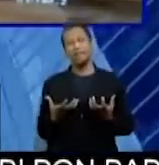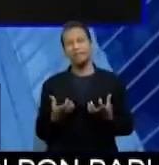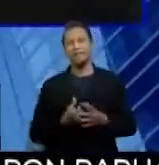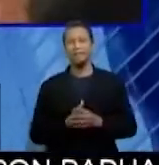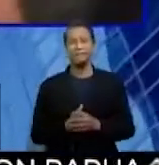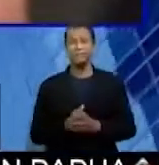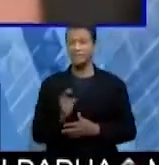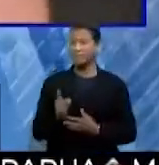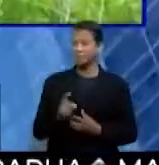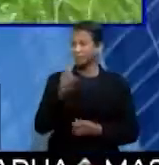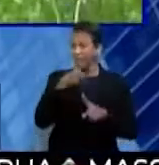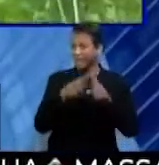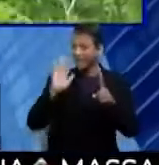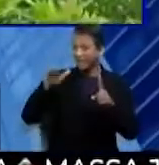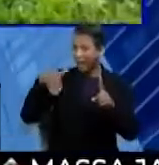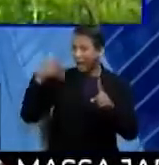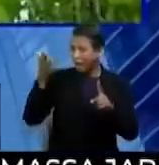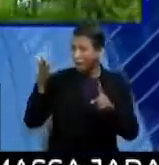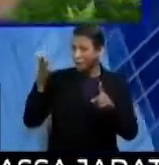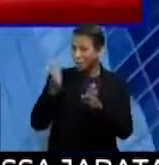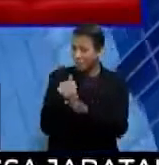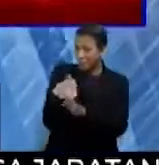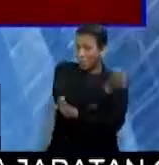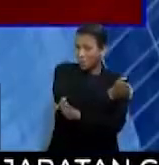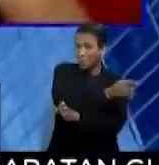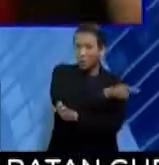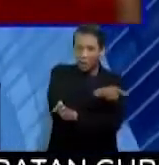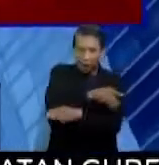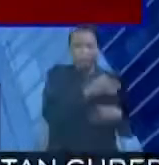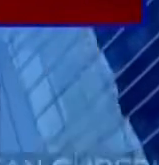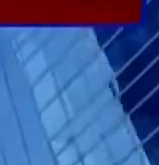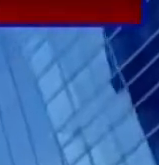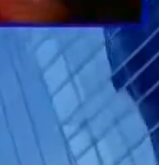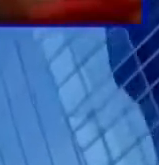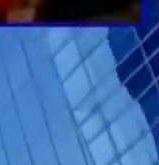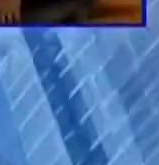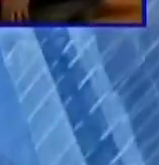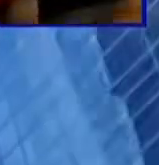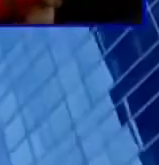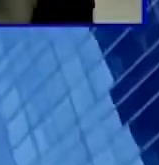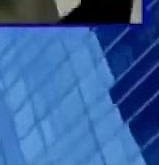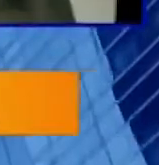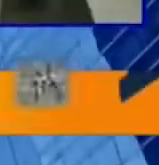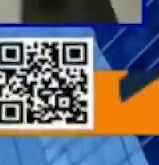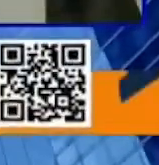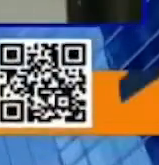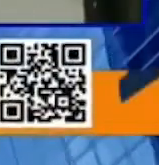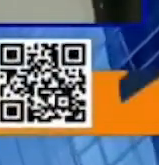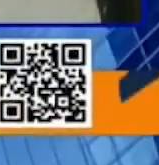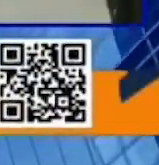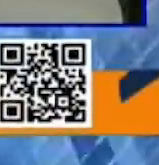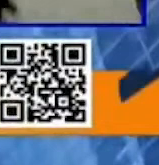mana relatif tidak bisa beroperasi sama sekali. Artinya teman-teman produser film tidak bisa memproduksi film karena saat itu